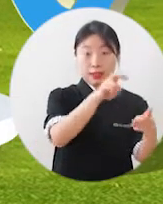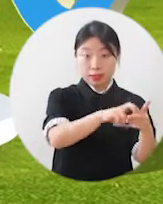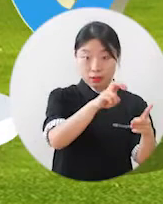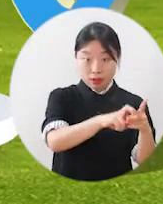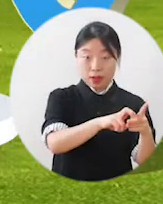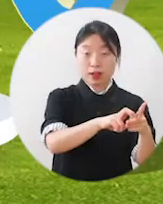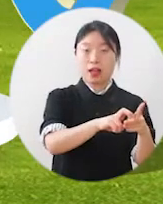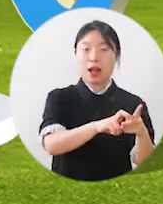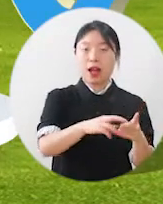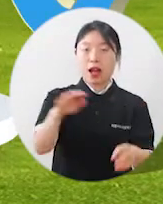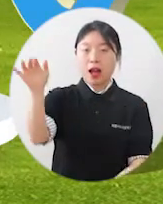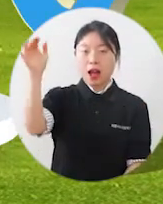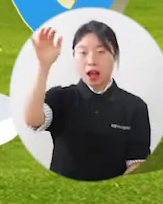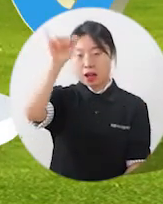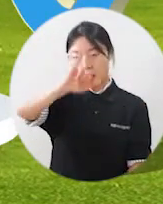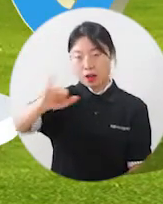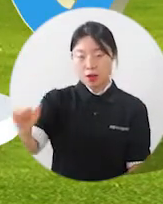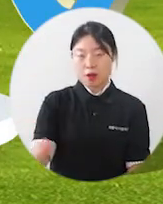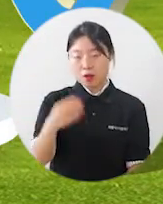건강가정다문화가족지원센터가